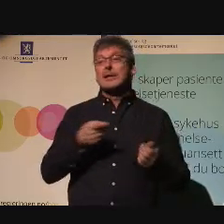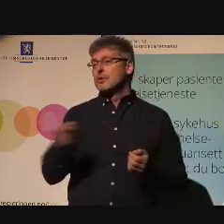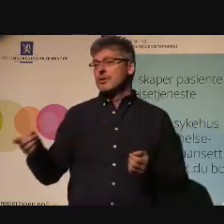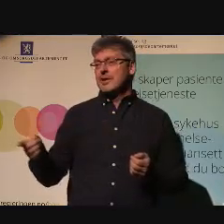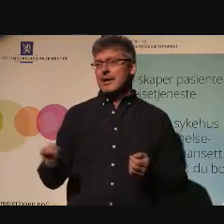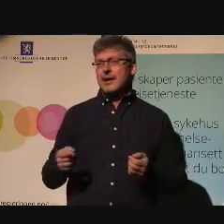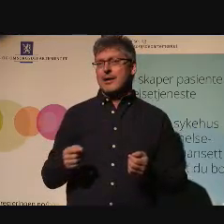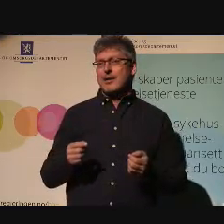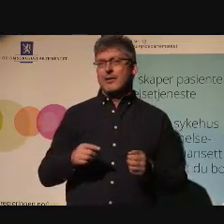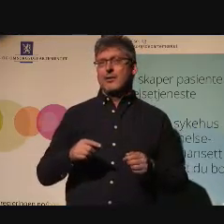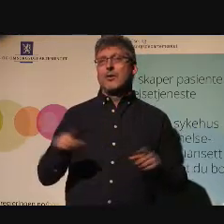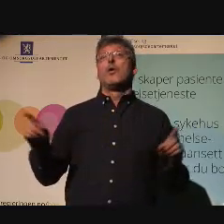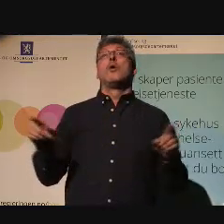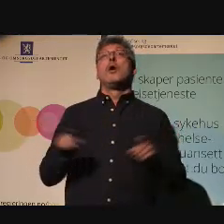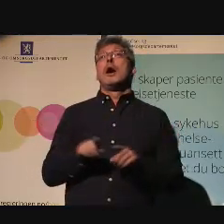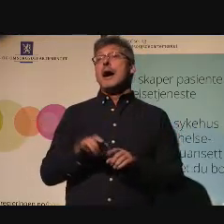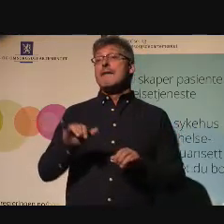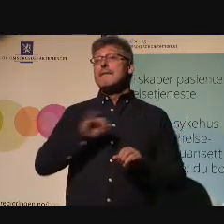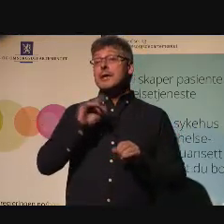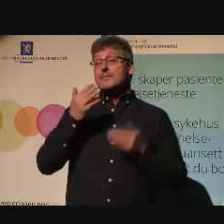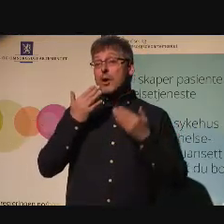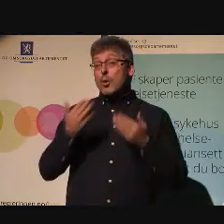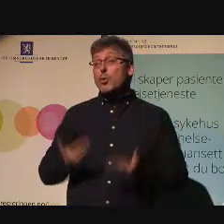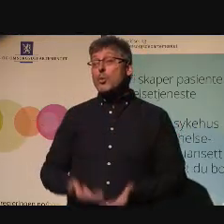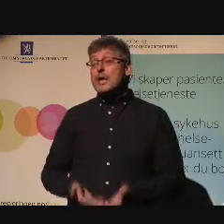god hjelp før vi begynner å lytte.